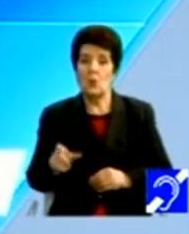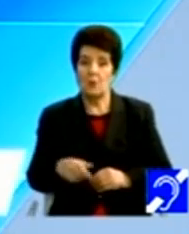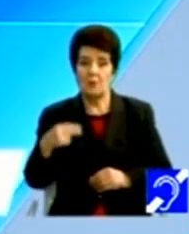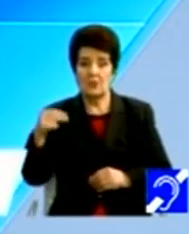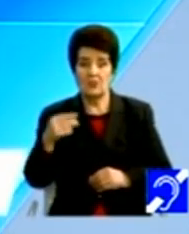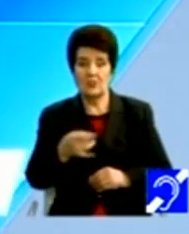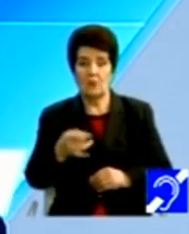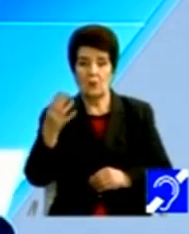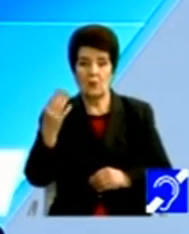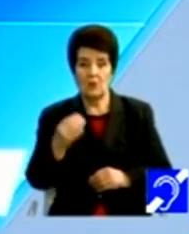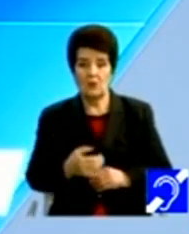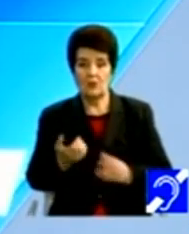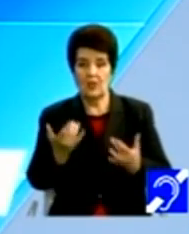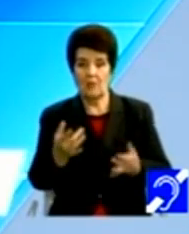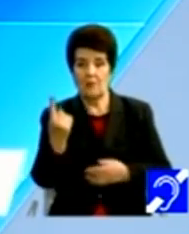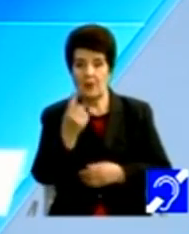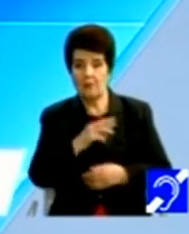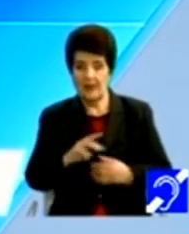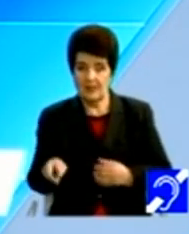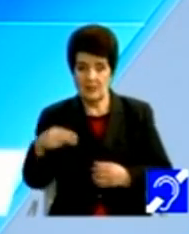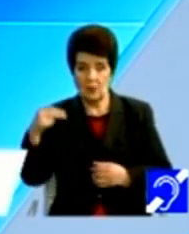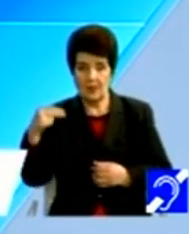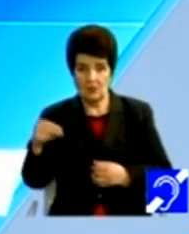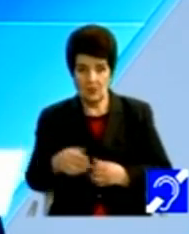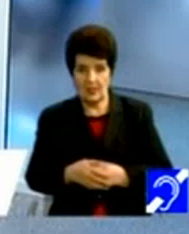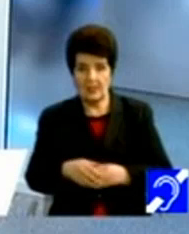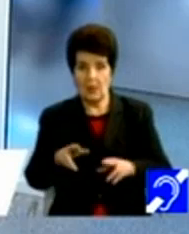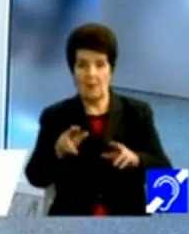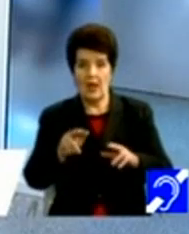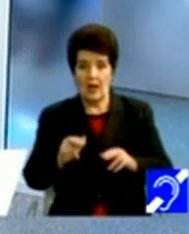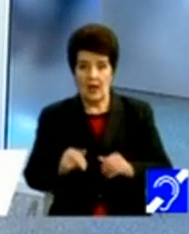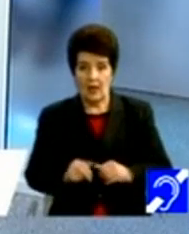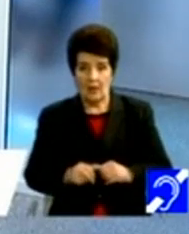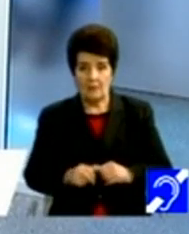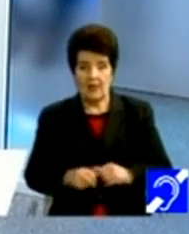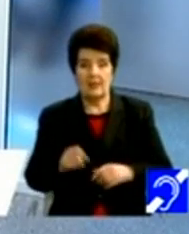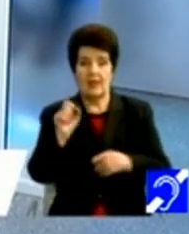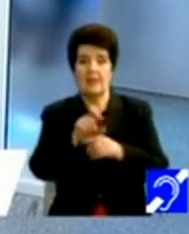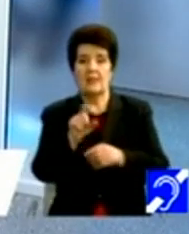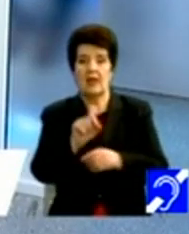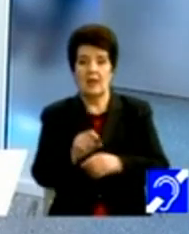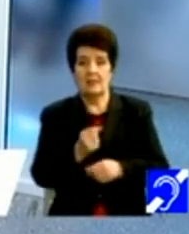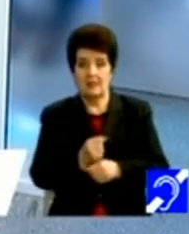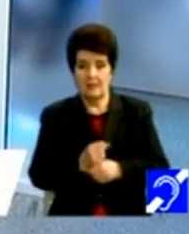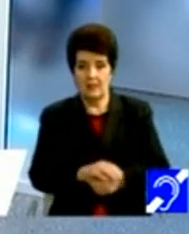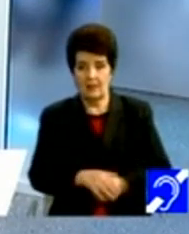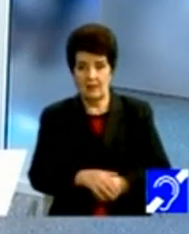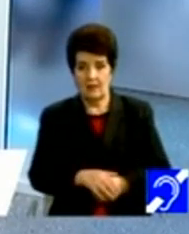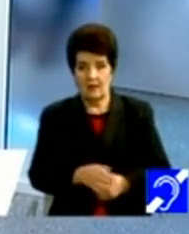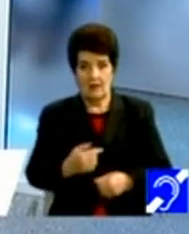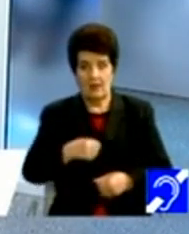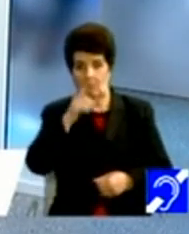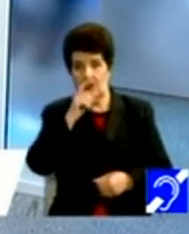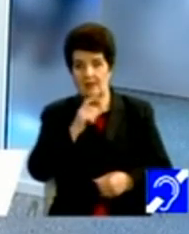președintele Republicii Moldova cheamă prim-ministru și președintele Parlamentului și le dă indicații ceea ce se facă. Eu nu se